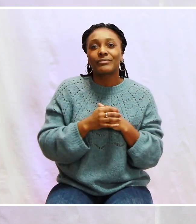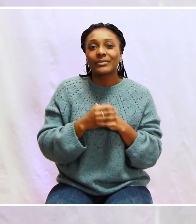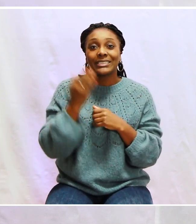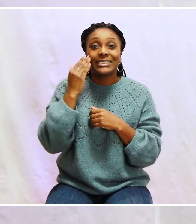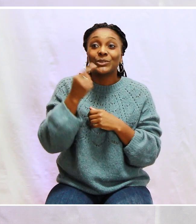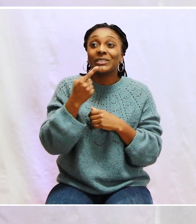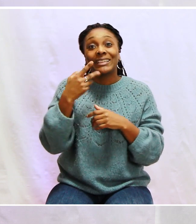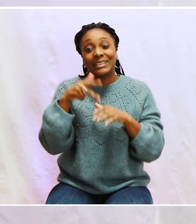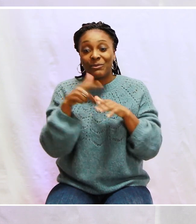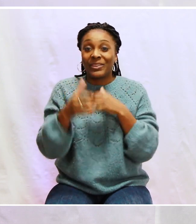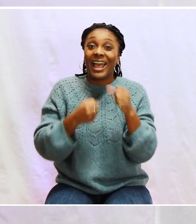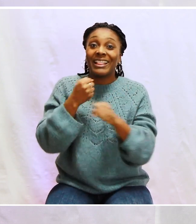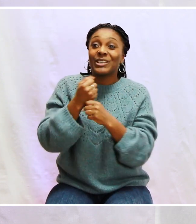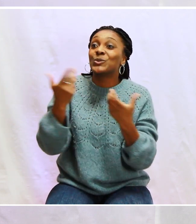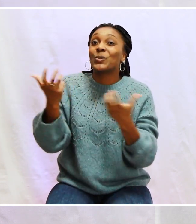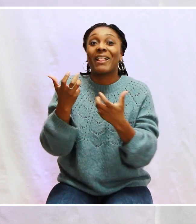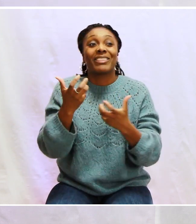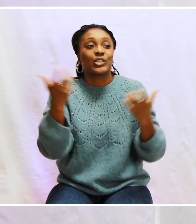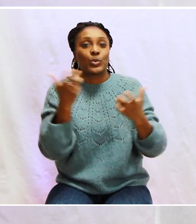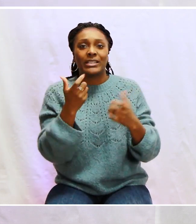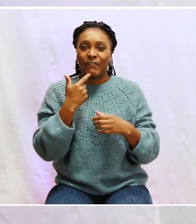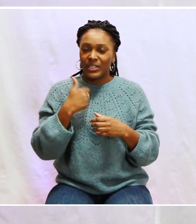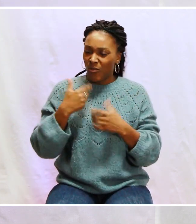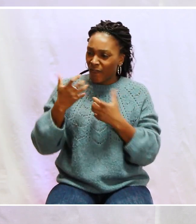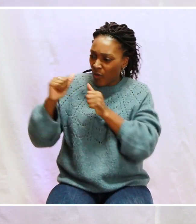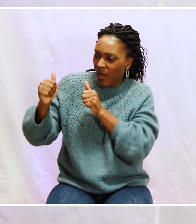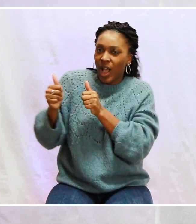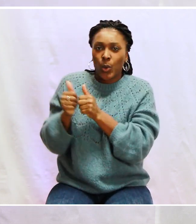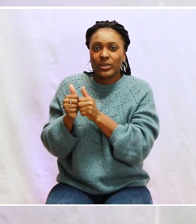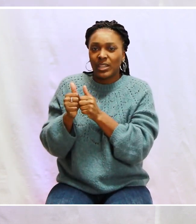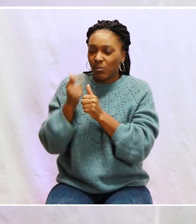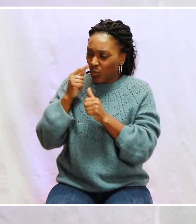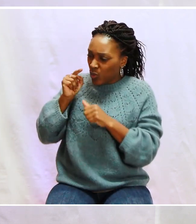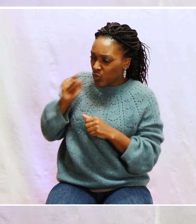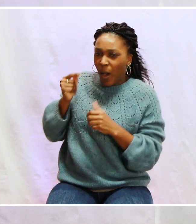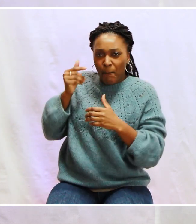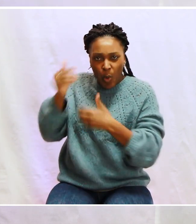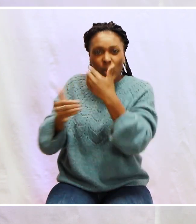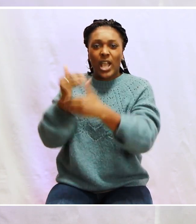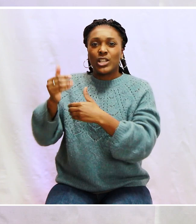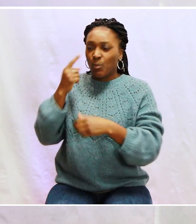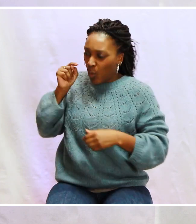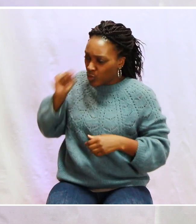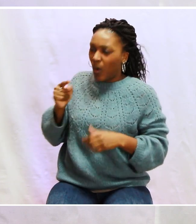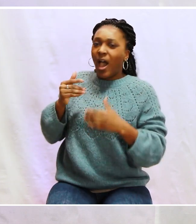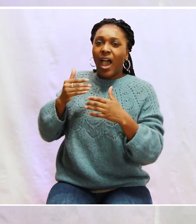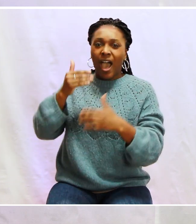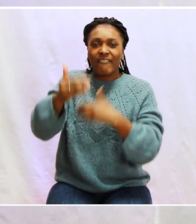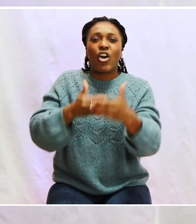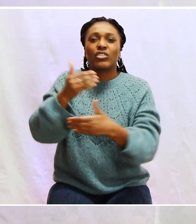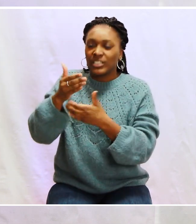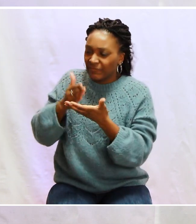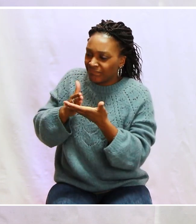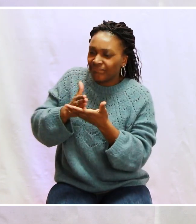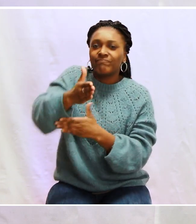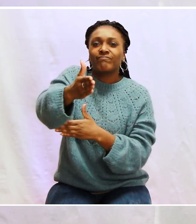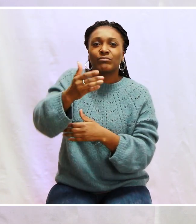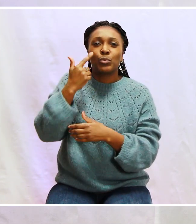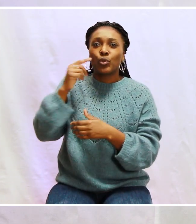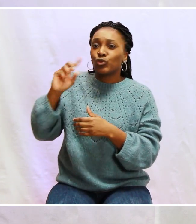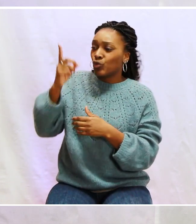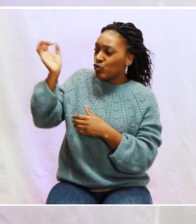ça à quelqu'un en début d'année, c'est dire, moi je vais me tenir à tes côtés pour que tu progresses, que tu avances et puis que tu exerces les dons que tu as reçus dans ton